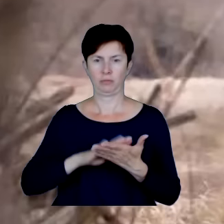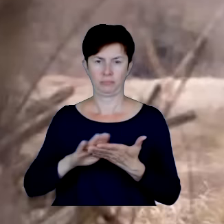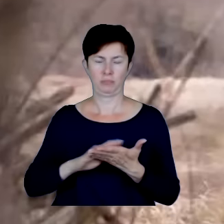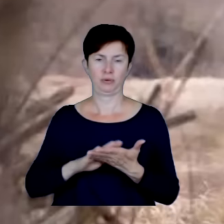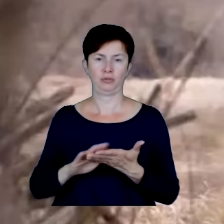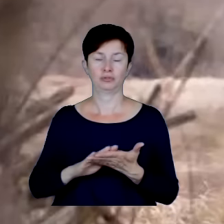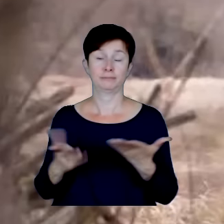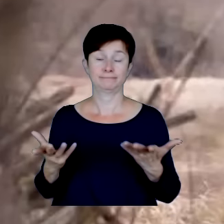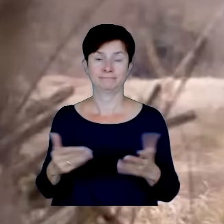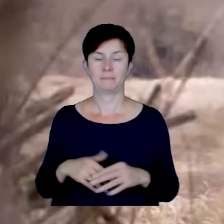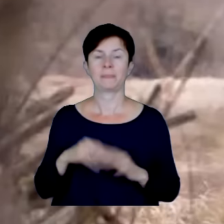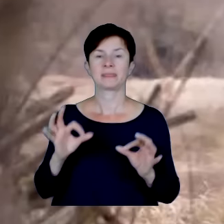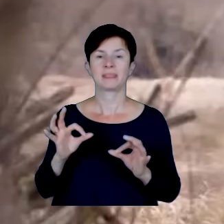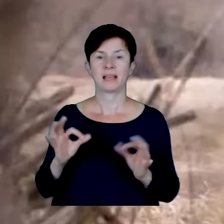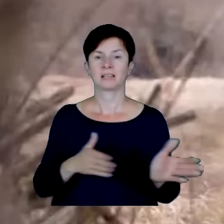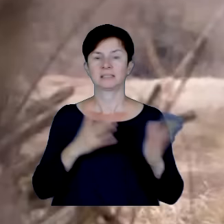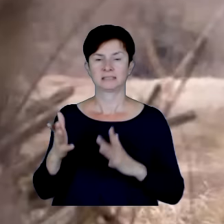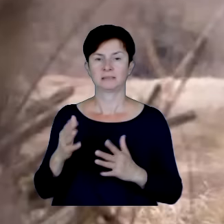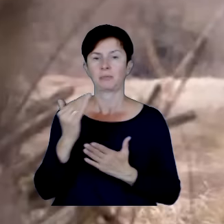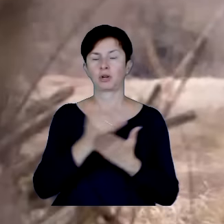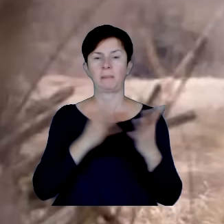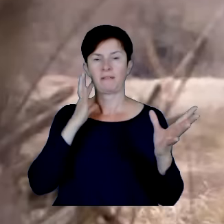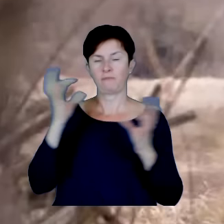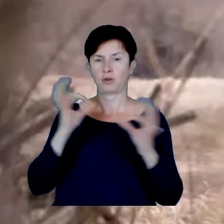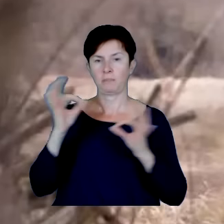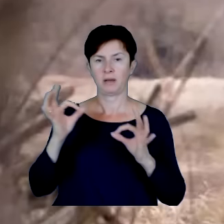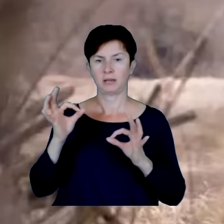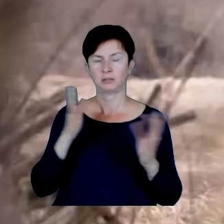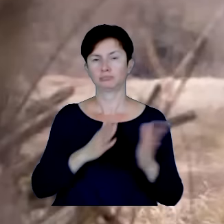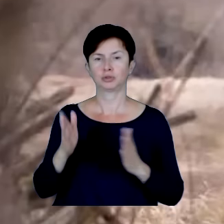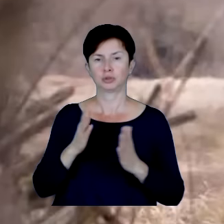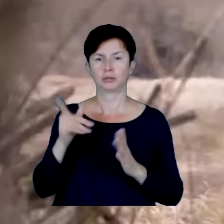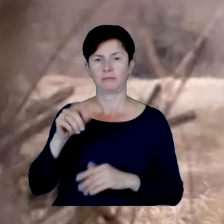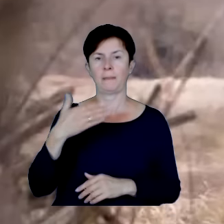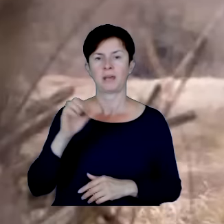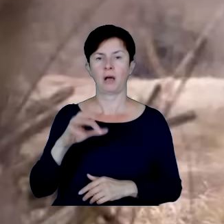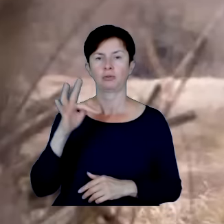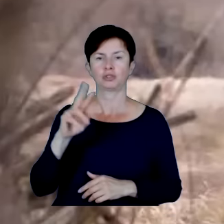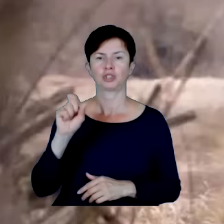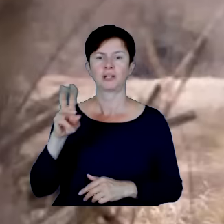przeprosić, a teraz serwis informacyjny, który przygotował dla państwa Michał Trześniewski.